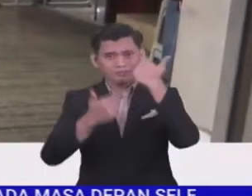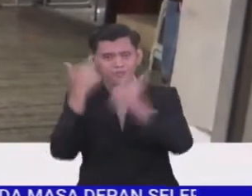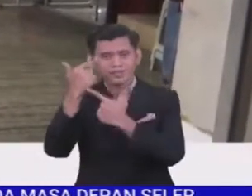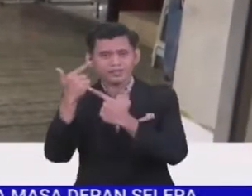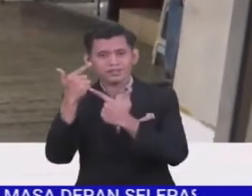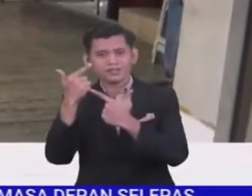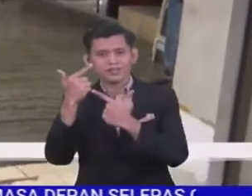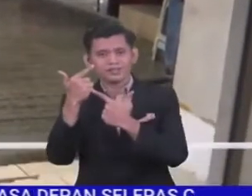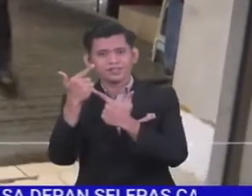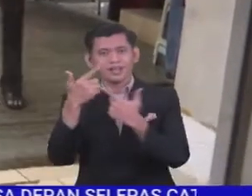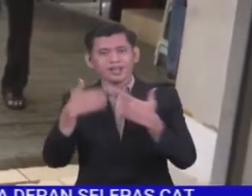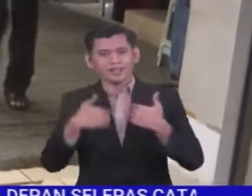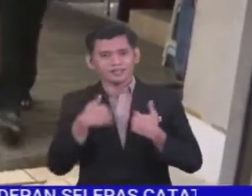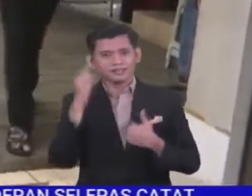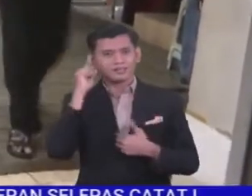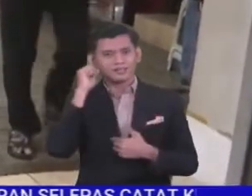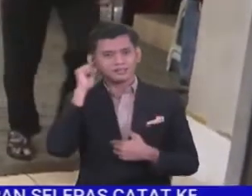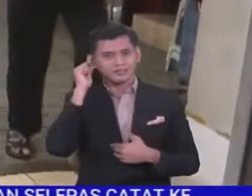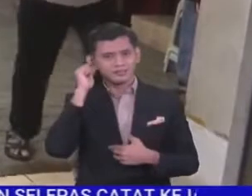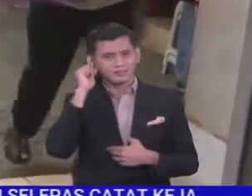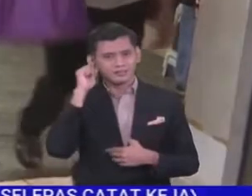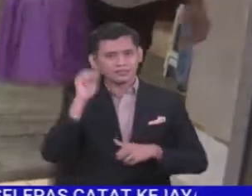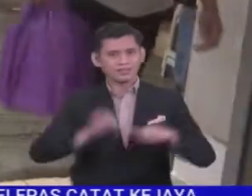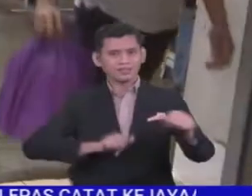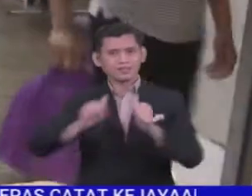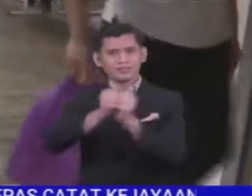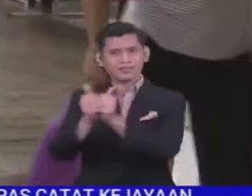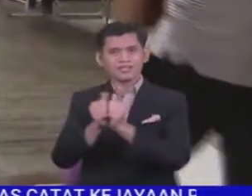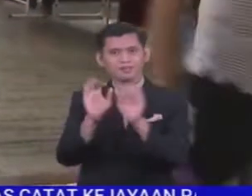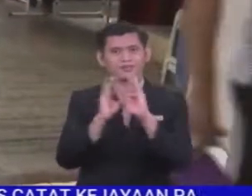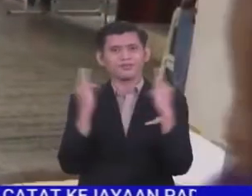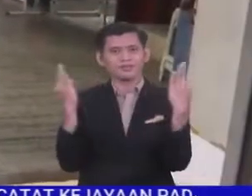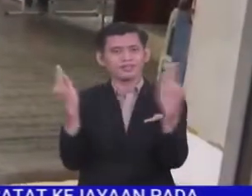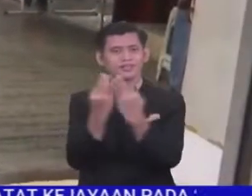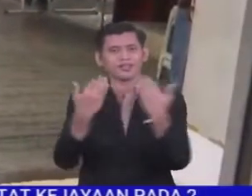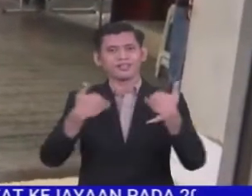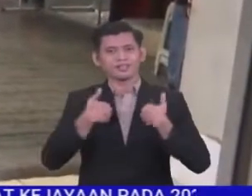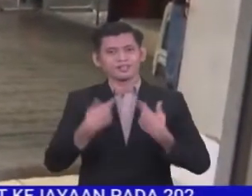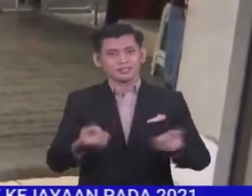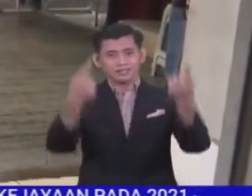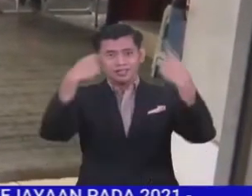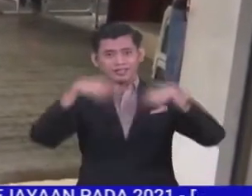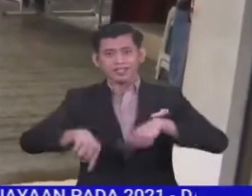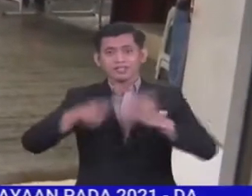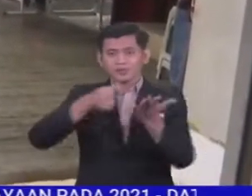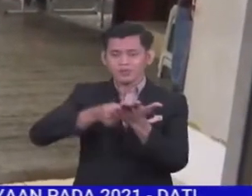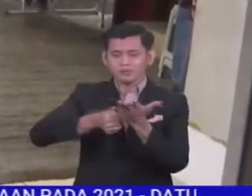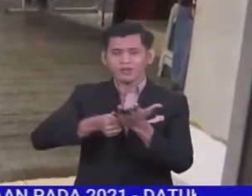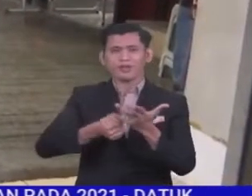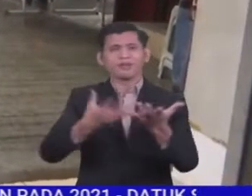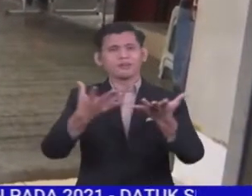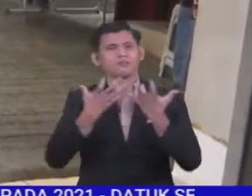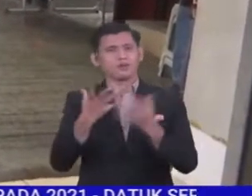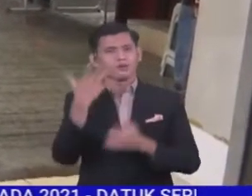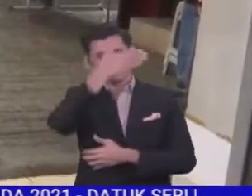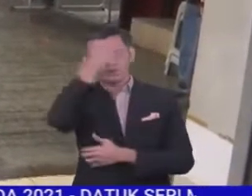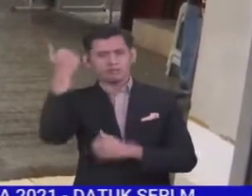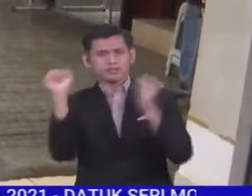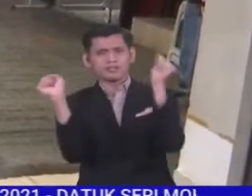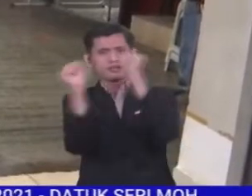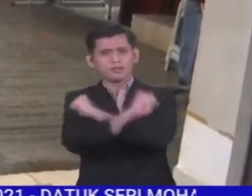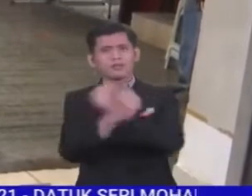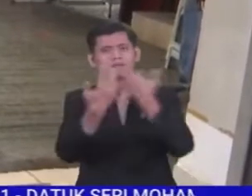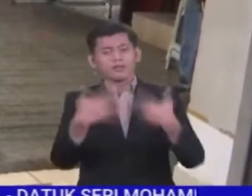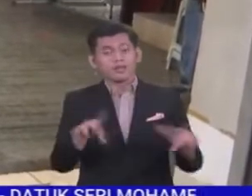turun. Ada yang aktiviti bersama dengan keluarga, ada juga untuk datang membeli belah. Seolah-olah mahu melupakan apa saja cabaran yang